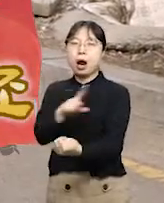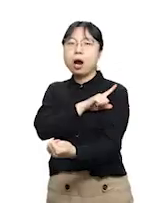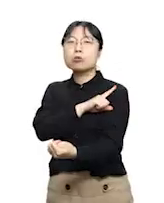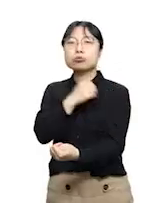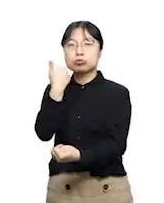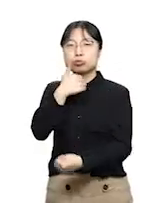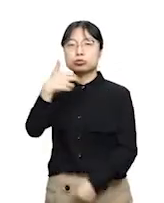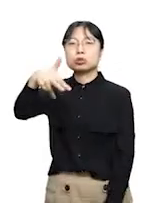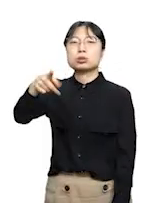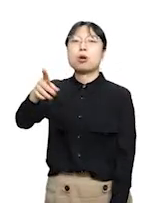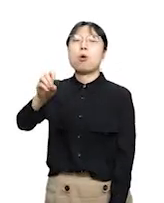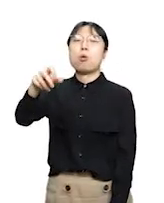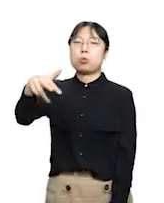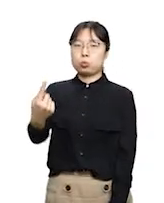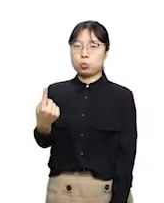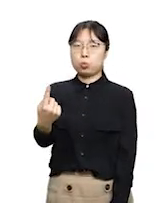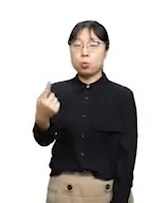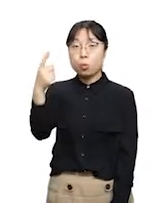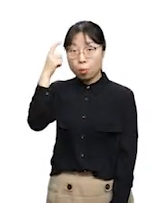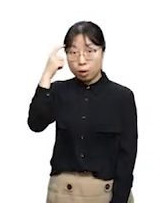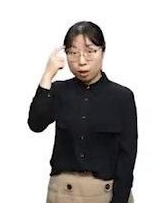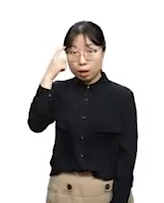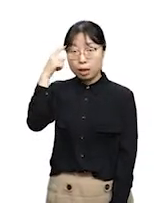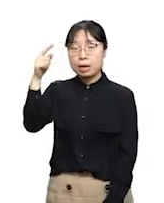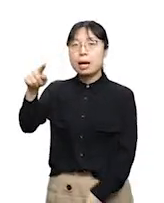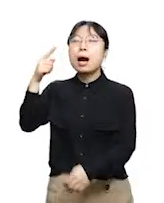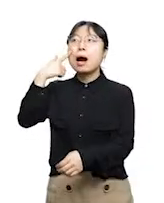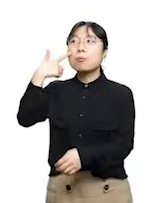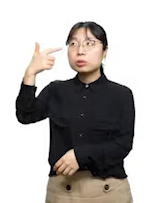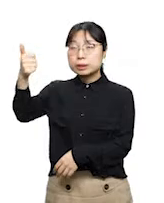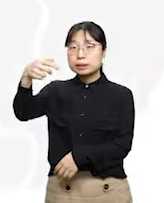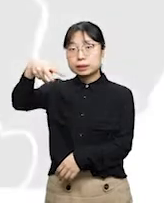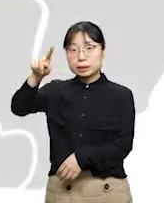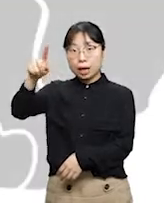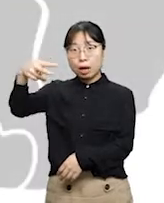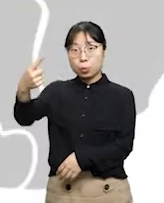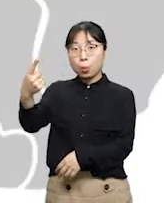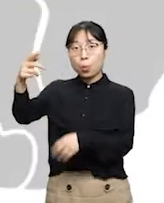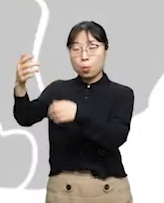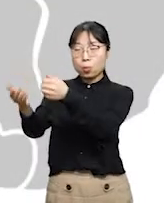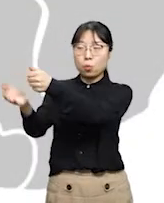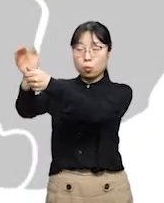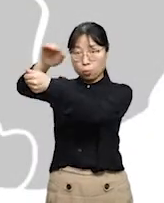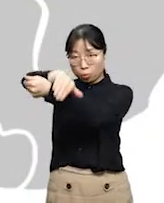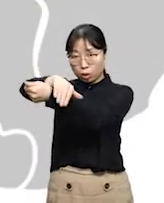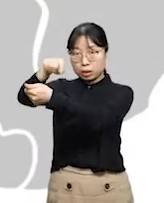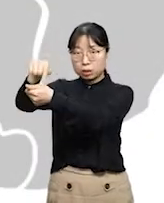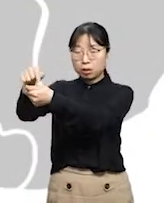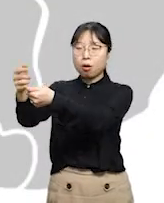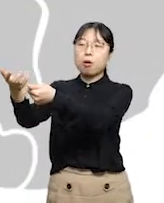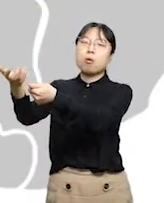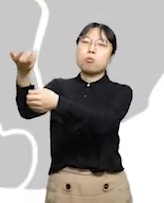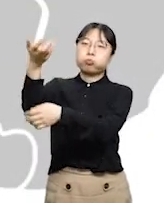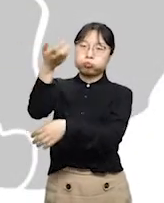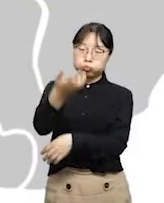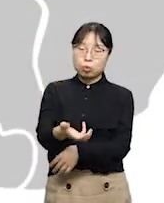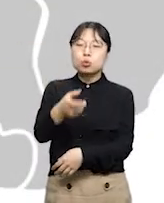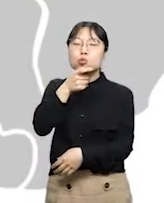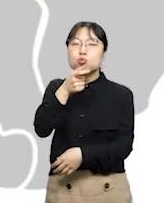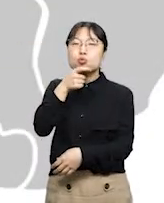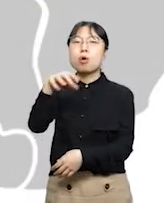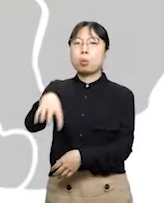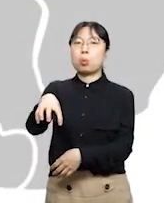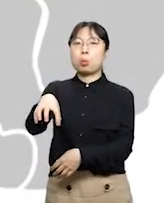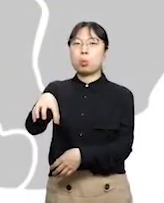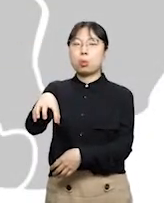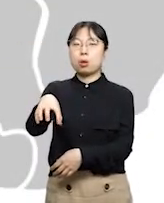아, 정조 임금께서는 아버지 사도세자의 묘를 수원 화산의 현룡원으로 옮겨